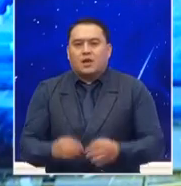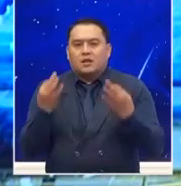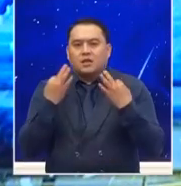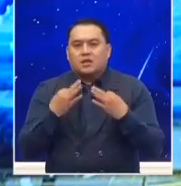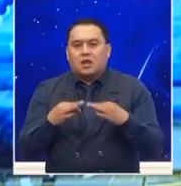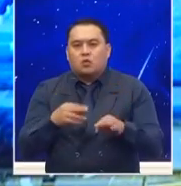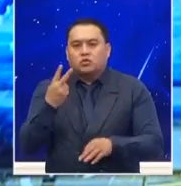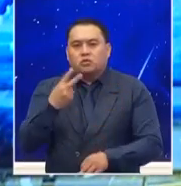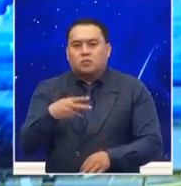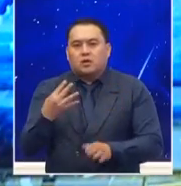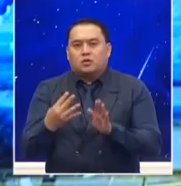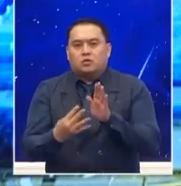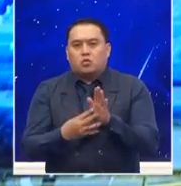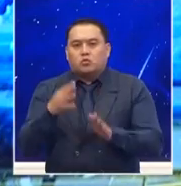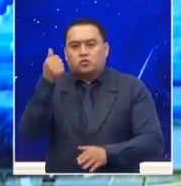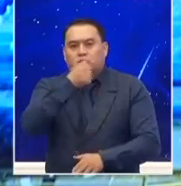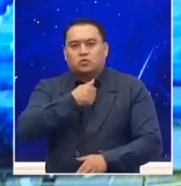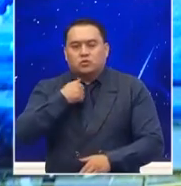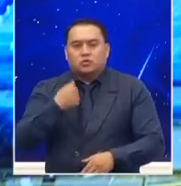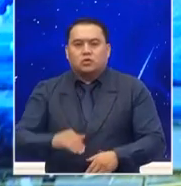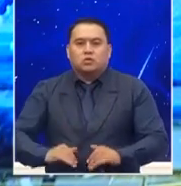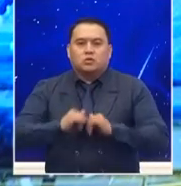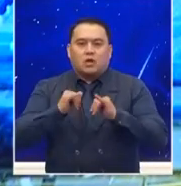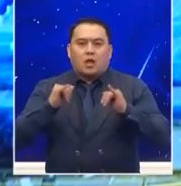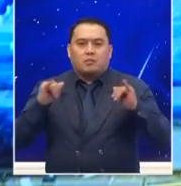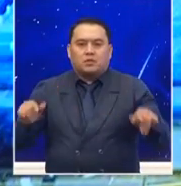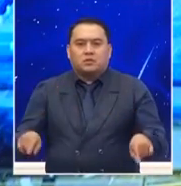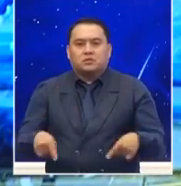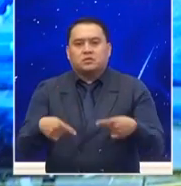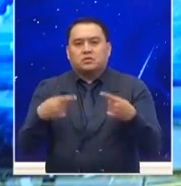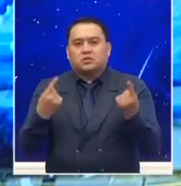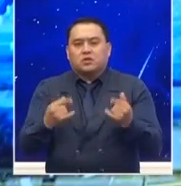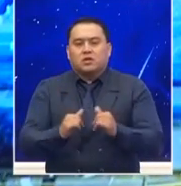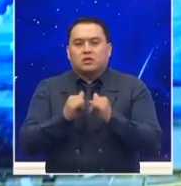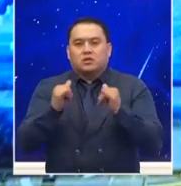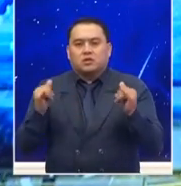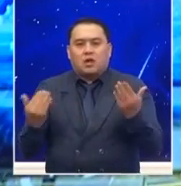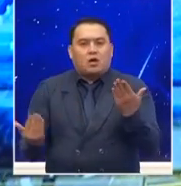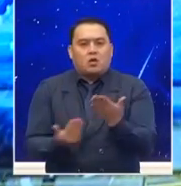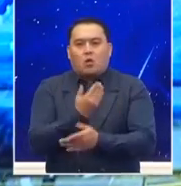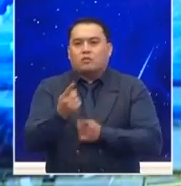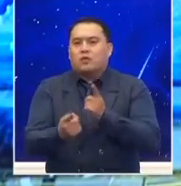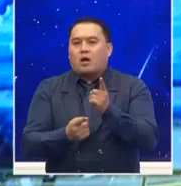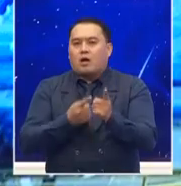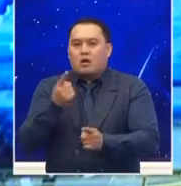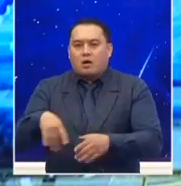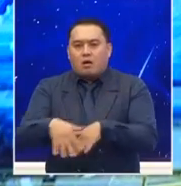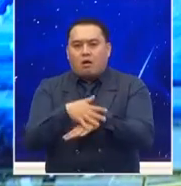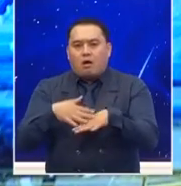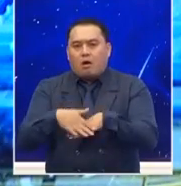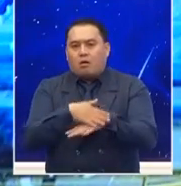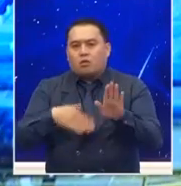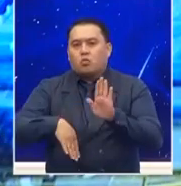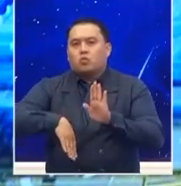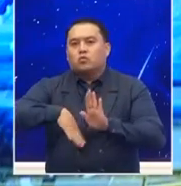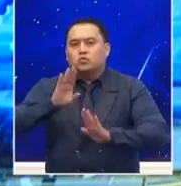Тәуелсіздігімізді алған 29 жылда ел өсті, өркендеді, өңірлерде жанданып, жаңарып жатыр. Халықтың әл-ауқаты жақсаруда,